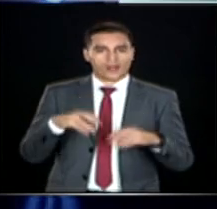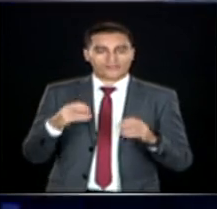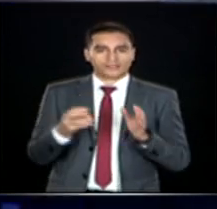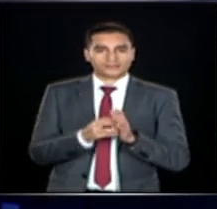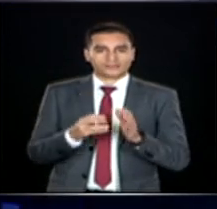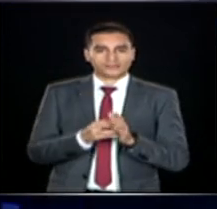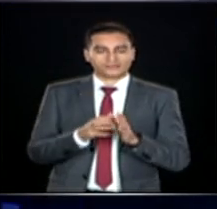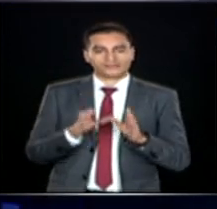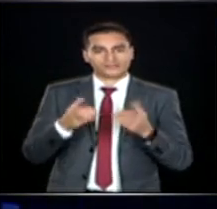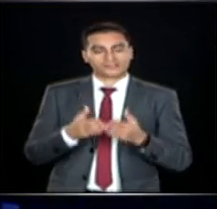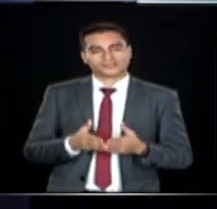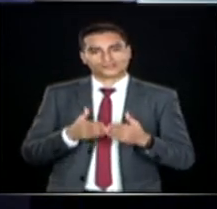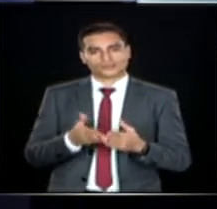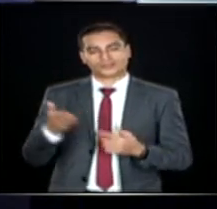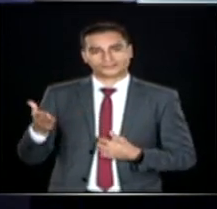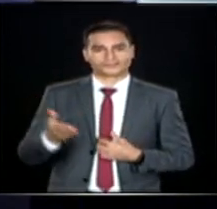السويس